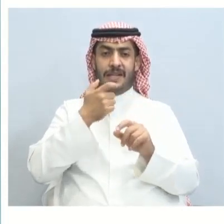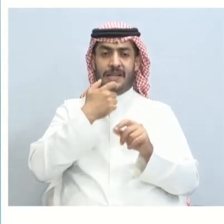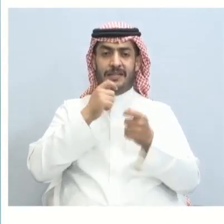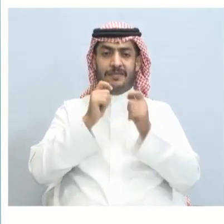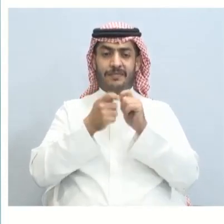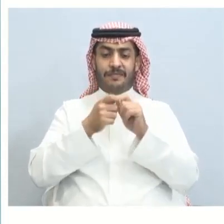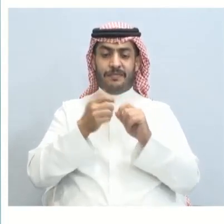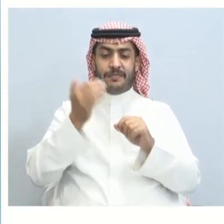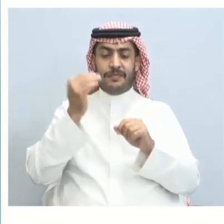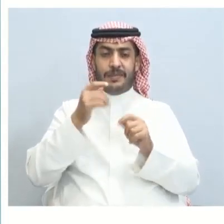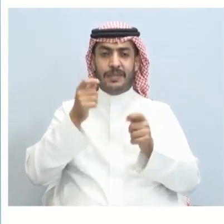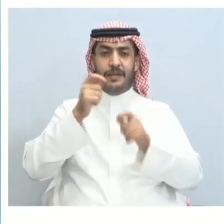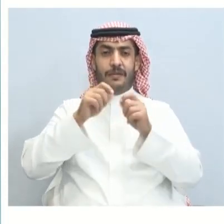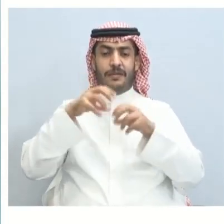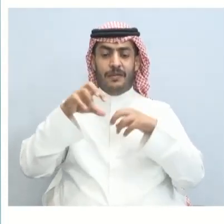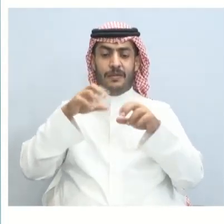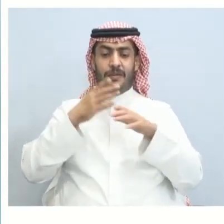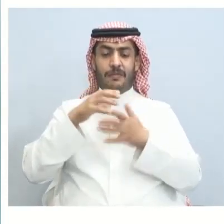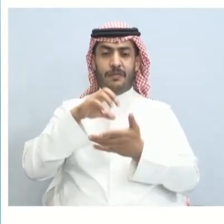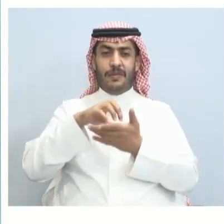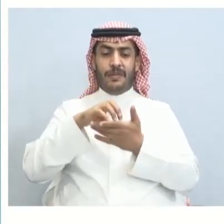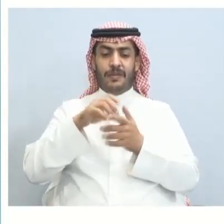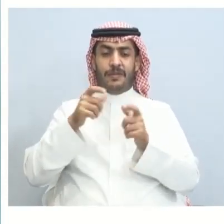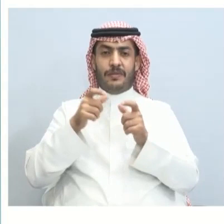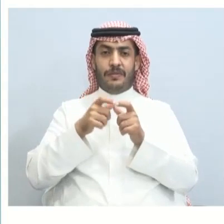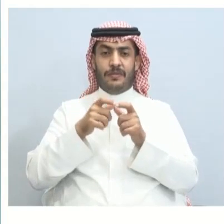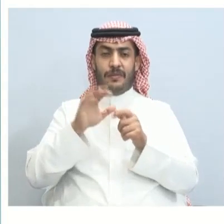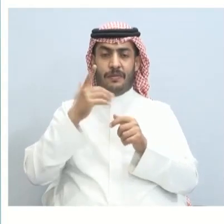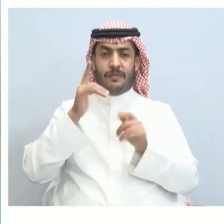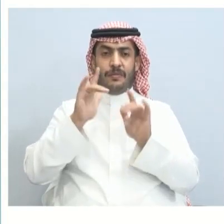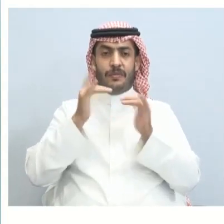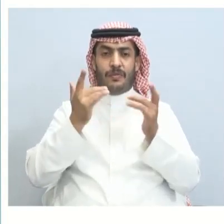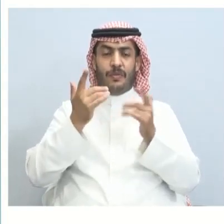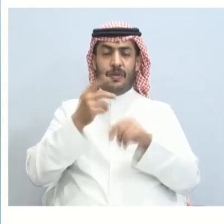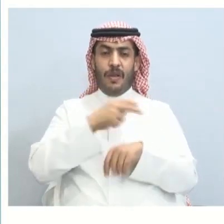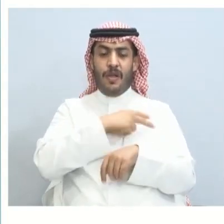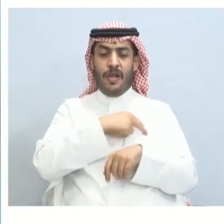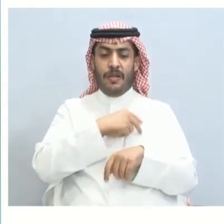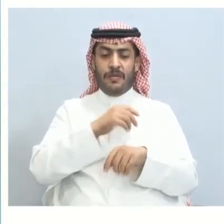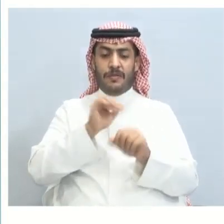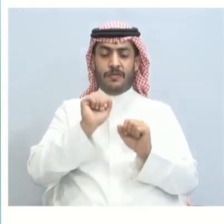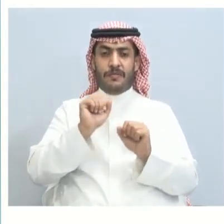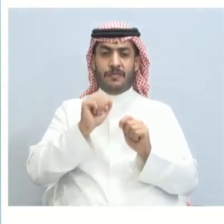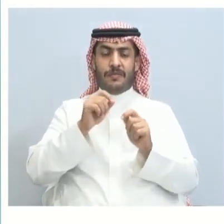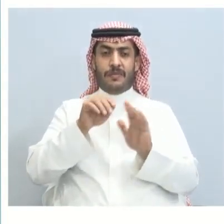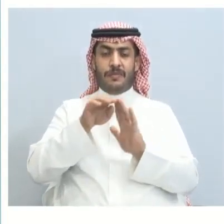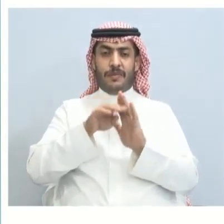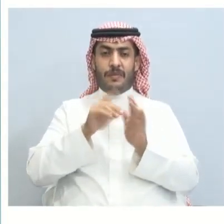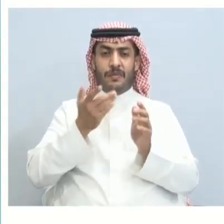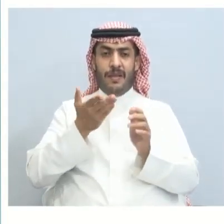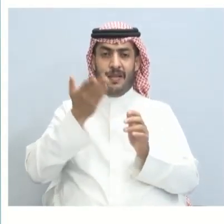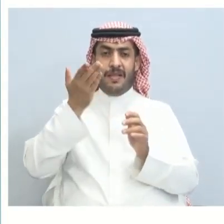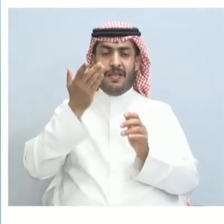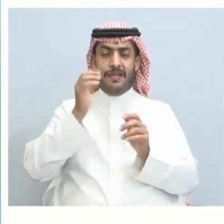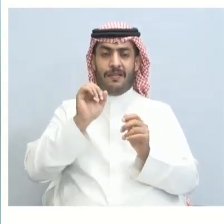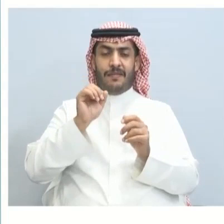ترجمه تصميم توزيع المقاعد في قاعه الاجتماع اذا اين يجلس الاعضاء قد يحدد لكل شخص بناء على المنصب الوظيفي